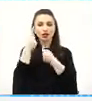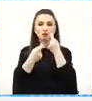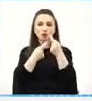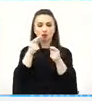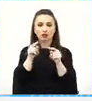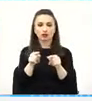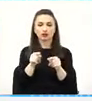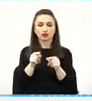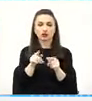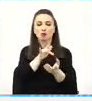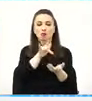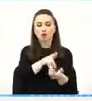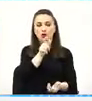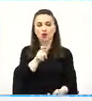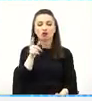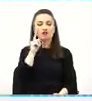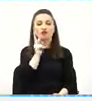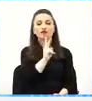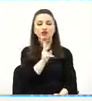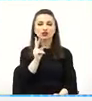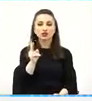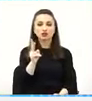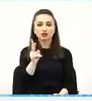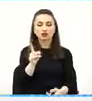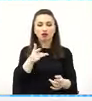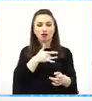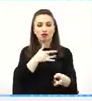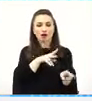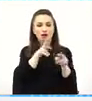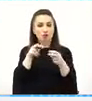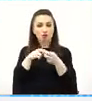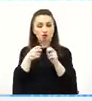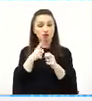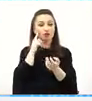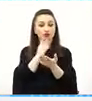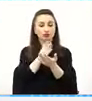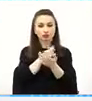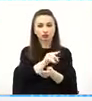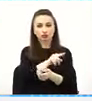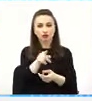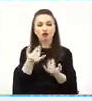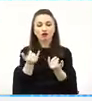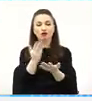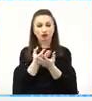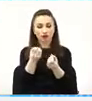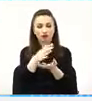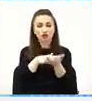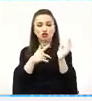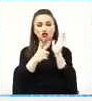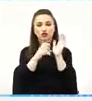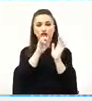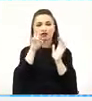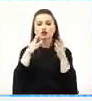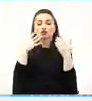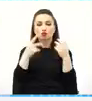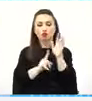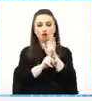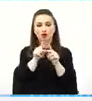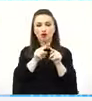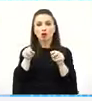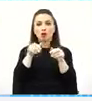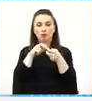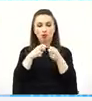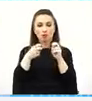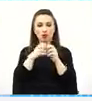ინფორმაცია მოქალაქეებს, რომ ვისაც ანალოგიური პრობლემები ჰქონდათ და აქვს დღეს, 7 ივნისიდან უკვე ეს